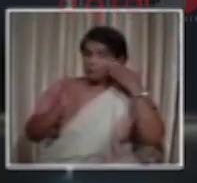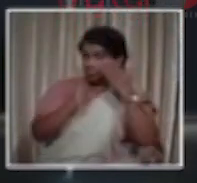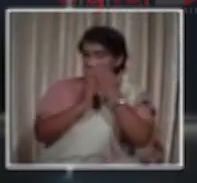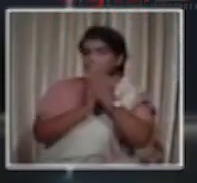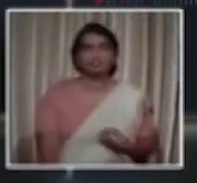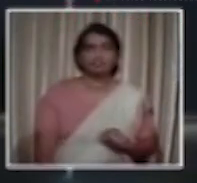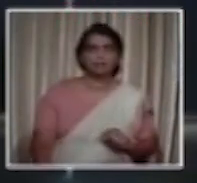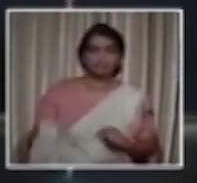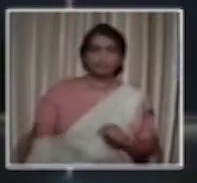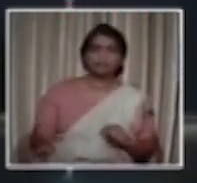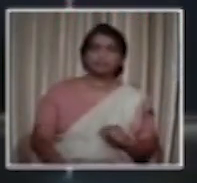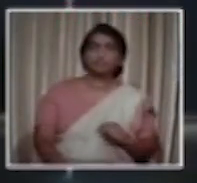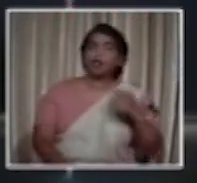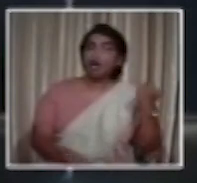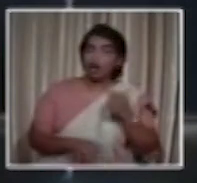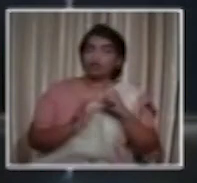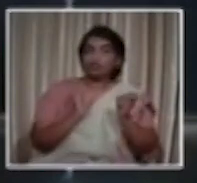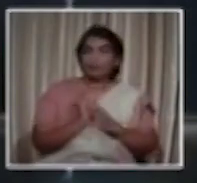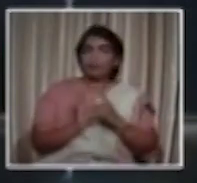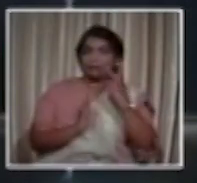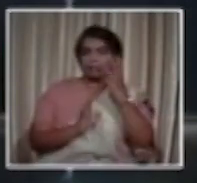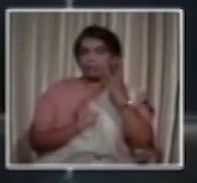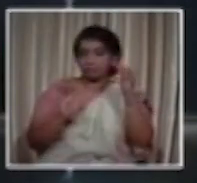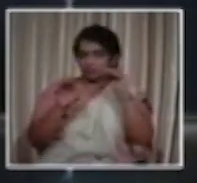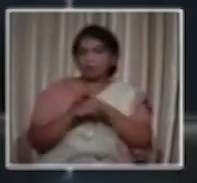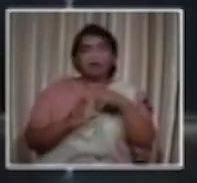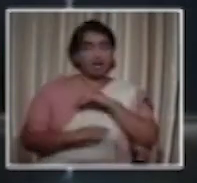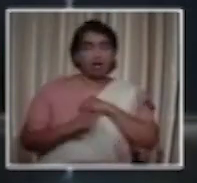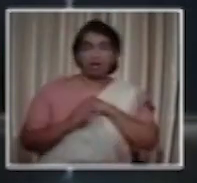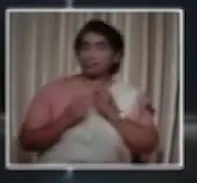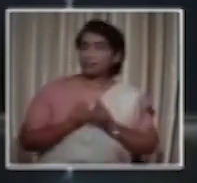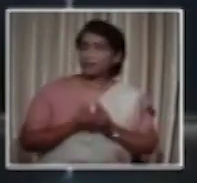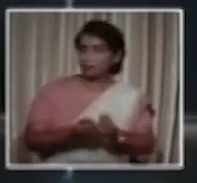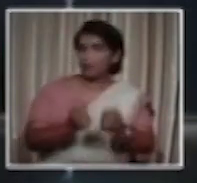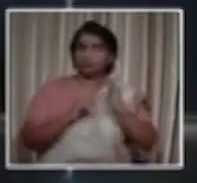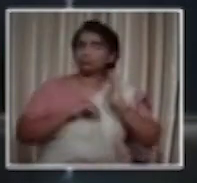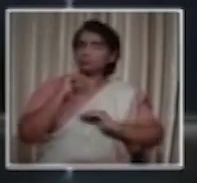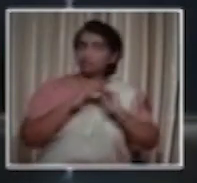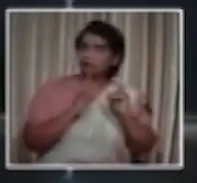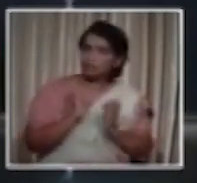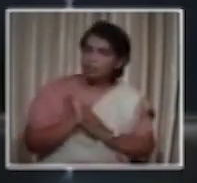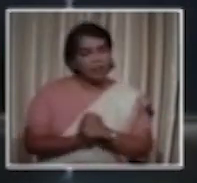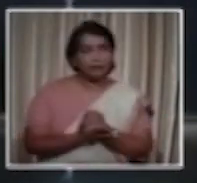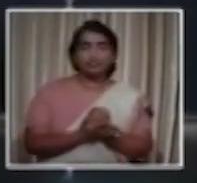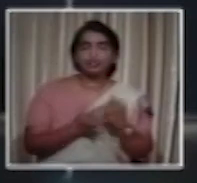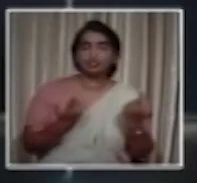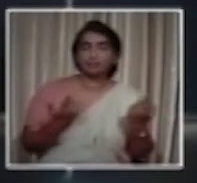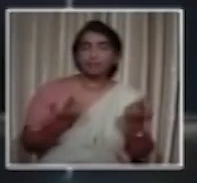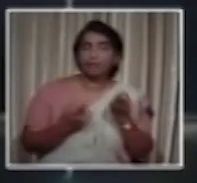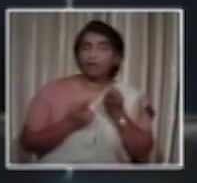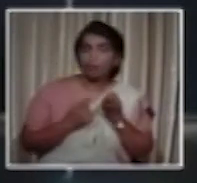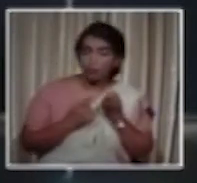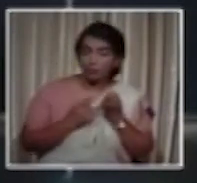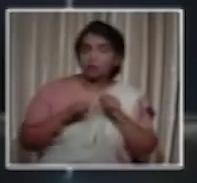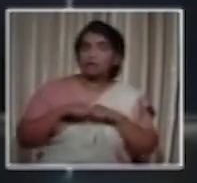කියන්න කැමති අලුතෙන් කොමිටි කීපයක් පත් කරන්න රටේ ආදායම් වැඩි කරන වේජ් ඇන් මීන් කොමිටියක් මේ රටේ බැංකු මූල්‍ය